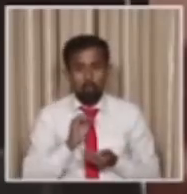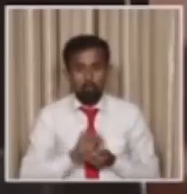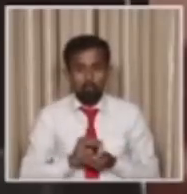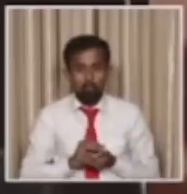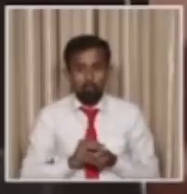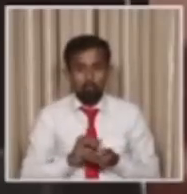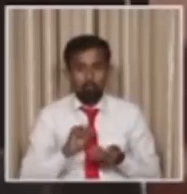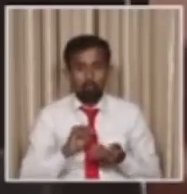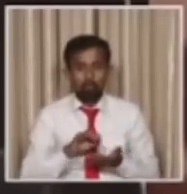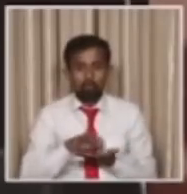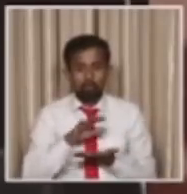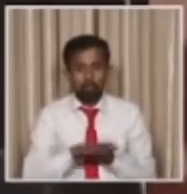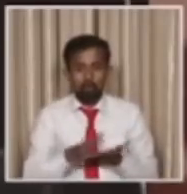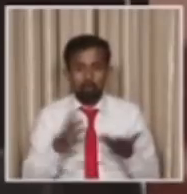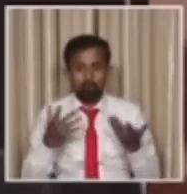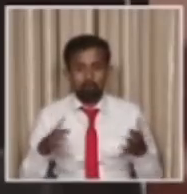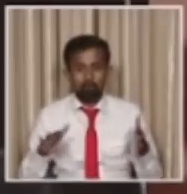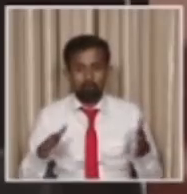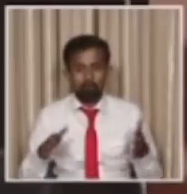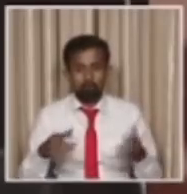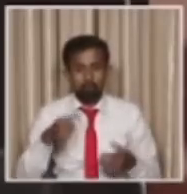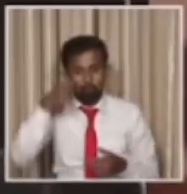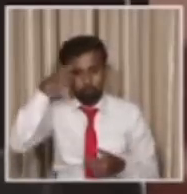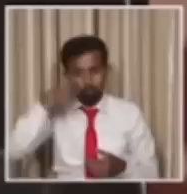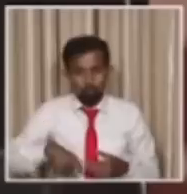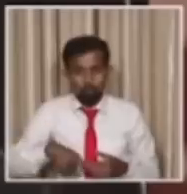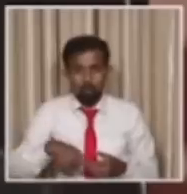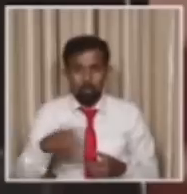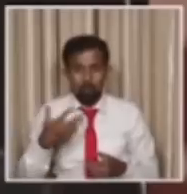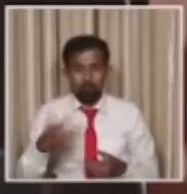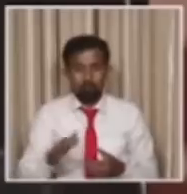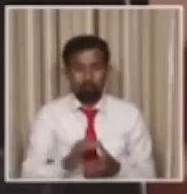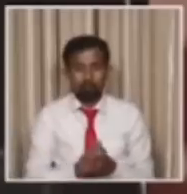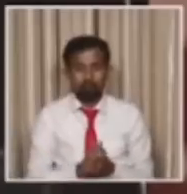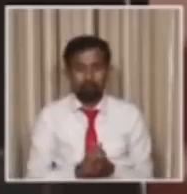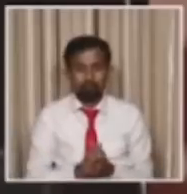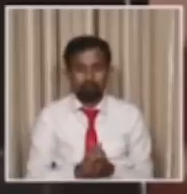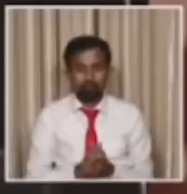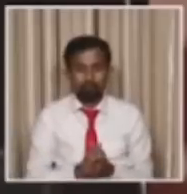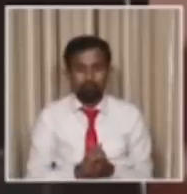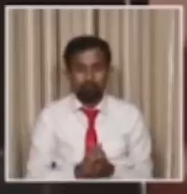බවට තහවුරු වෙලා තියෙනවා. ඒකට සාක්ෂි තියෙනවා.